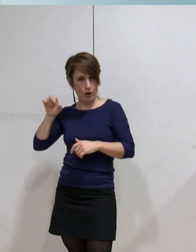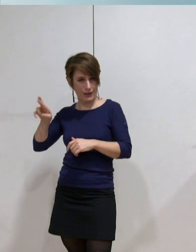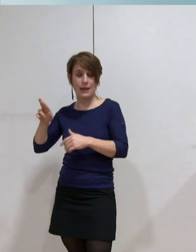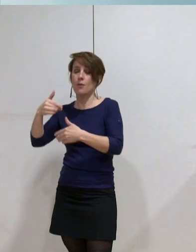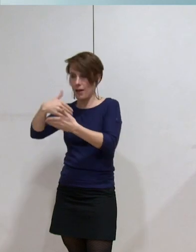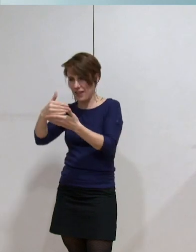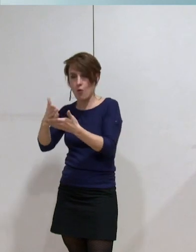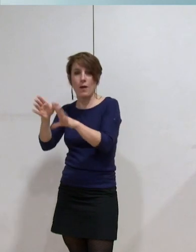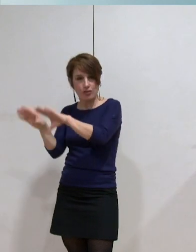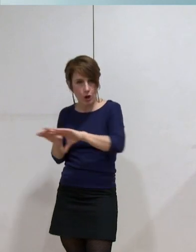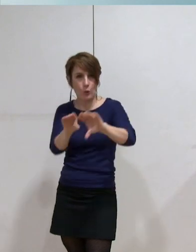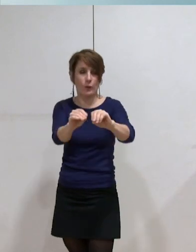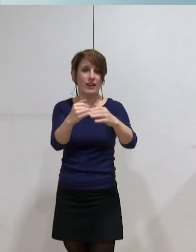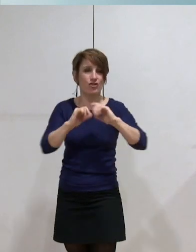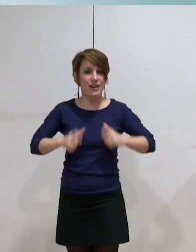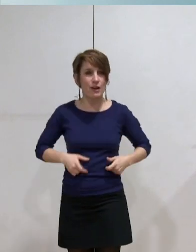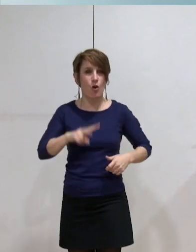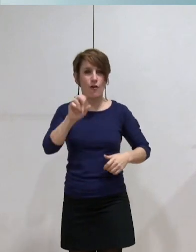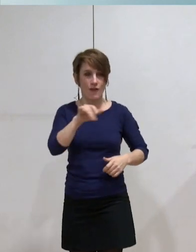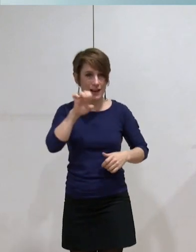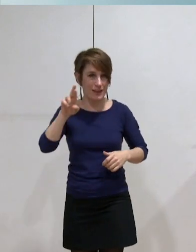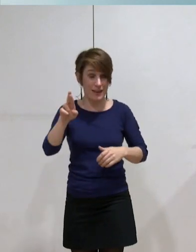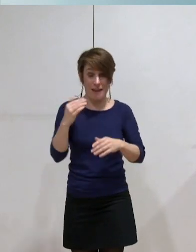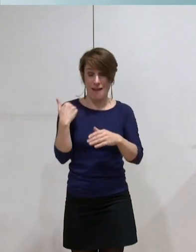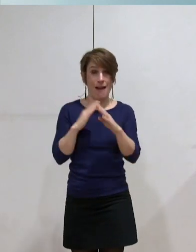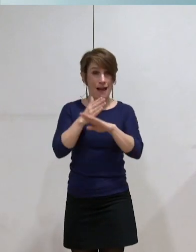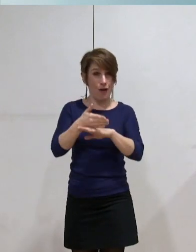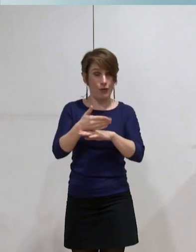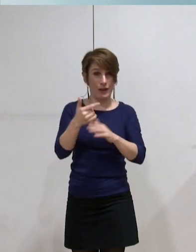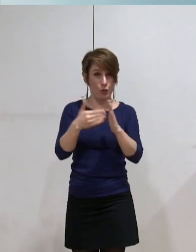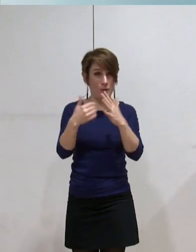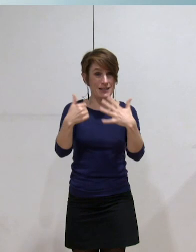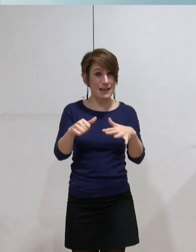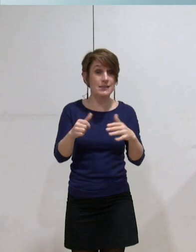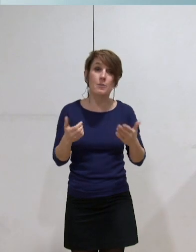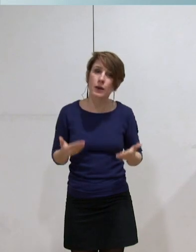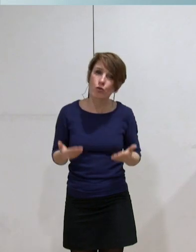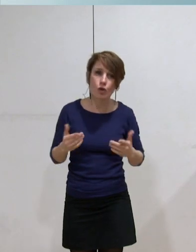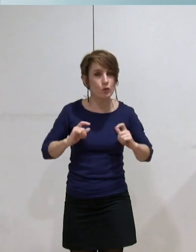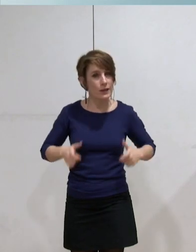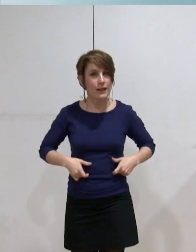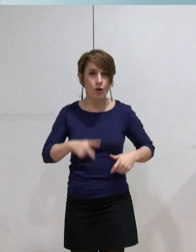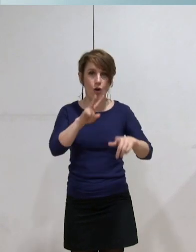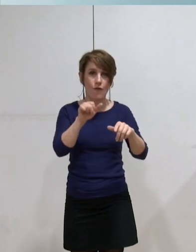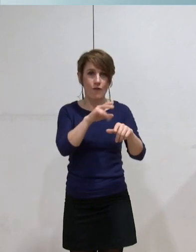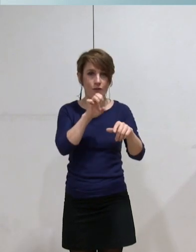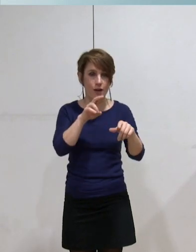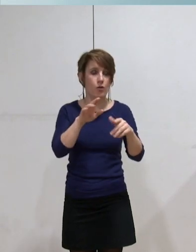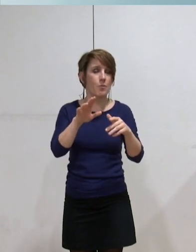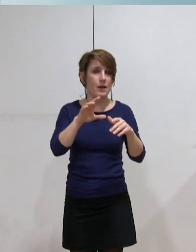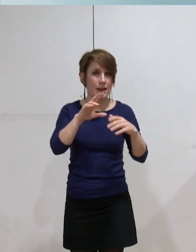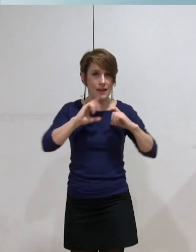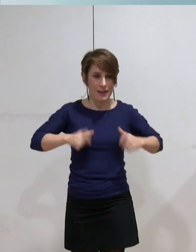rentrée 2016 les les effectifs de l'école Chorier ayant aujourd'hui diminué il serait normal que les élèves actuellement scolarisés à